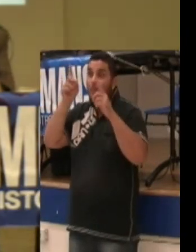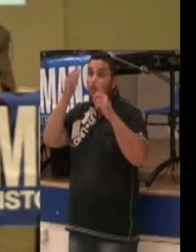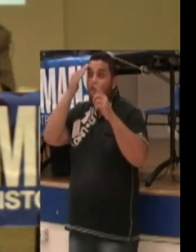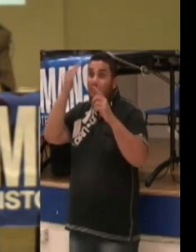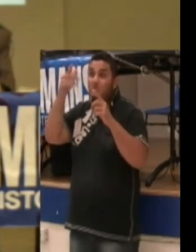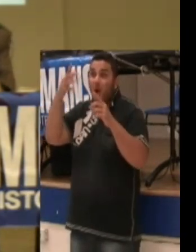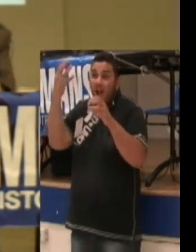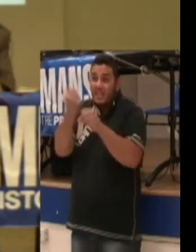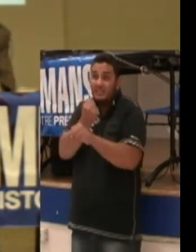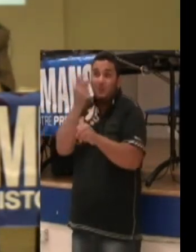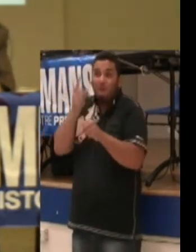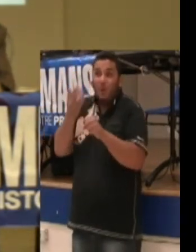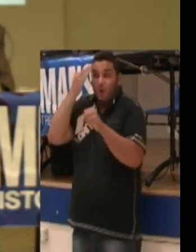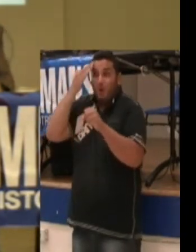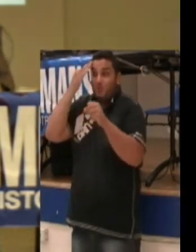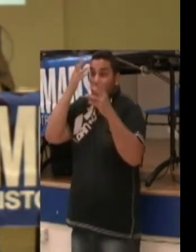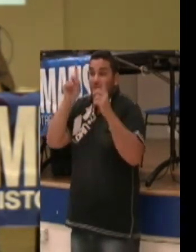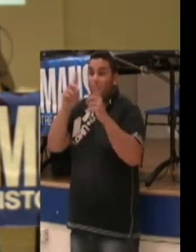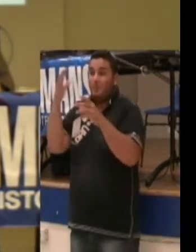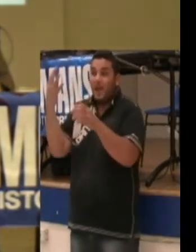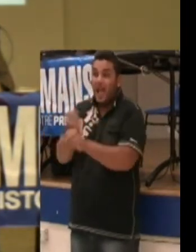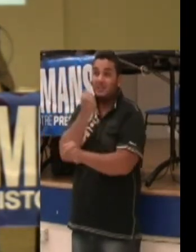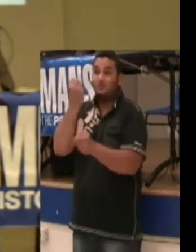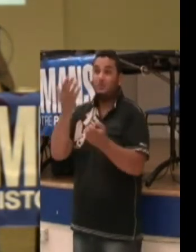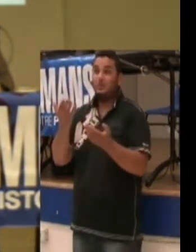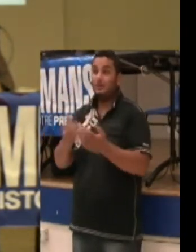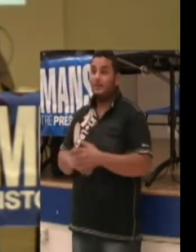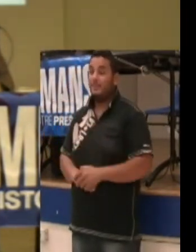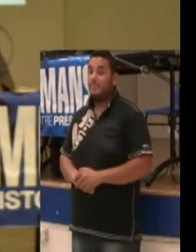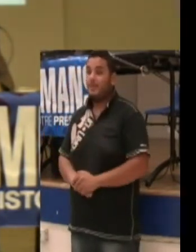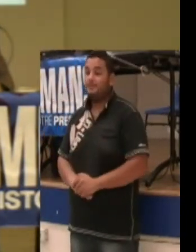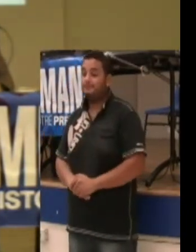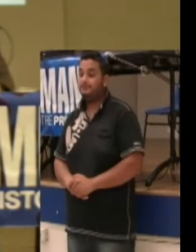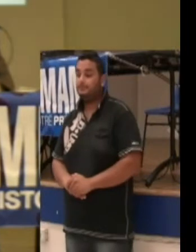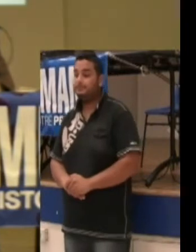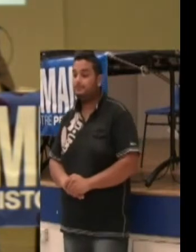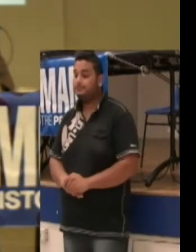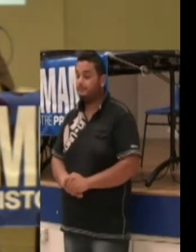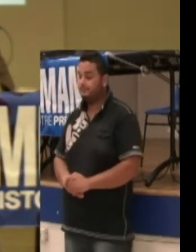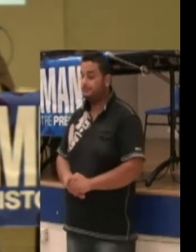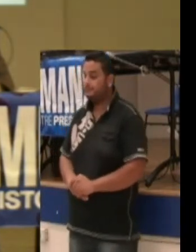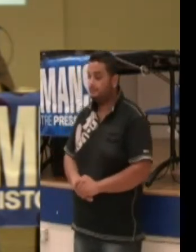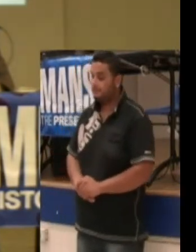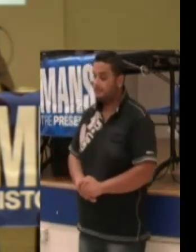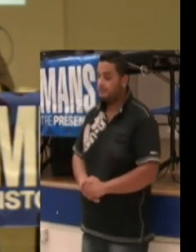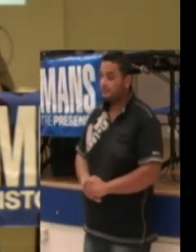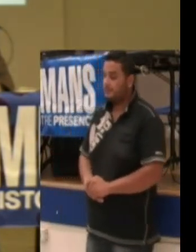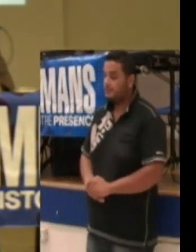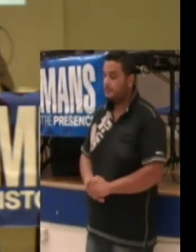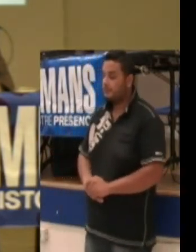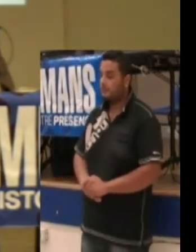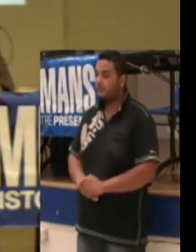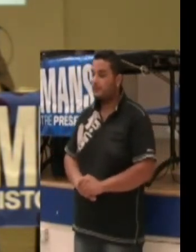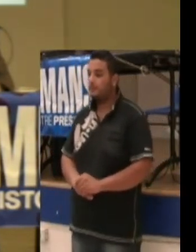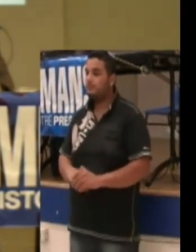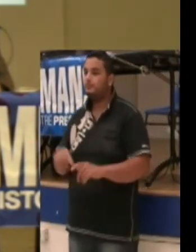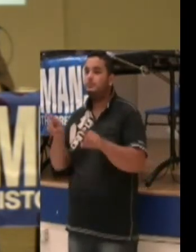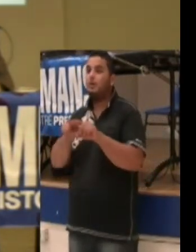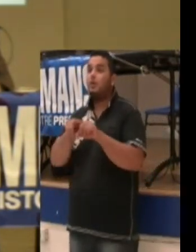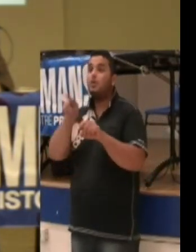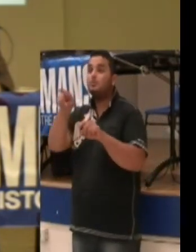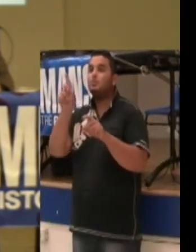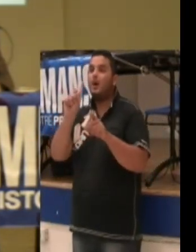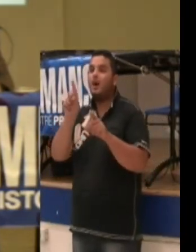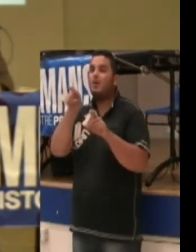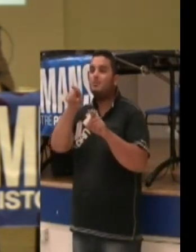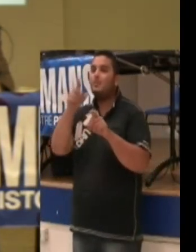pousser, elle va donner une centaine de graines. Mais Allah subhanahu wa ta'ala, fallah, qu'est-ce qu'il fait? Il laboure la terre. Ça veut dire toi aussi tu vas te labourer. Tu